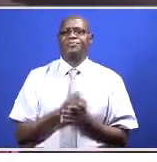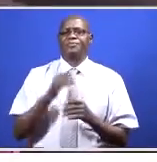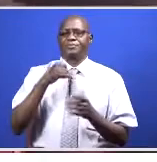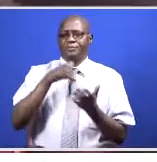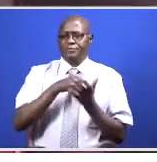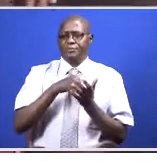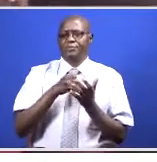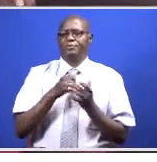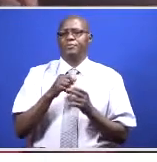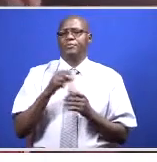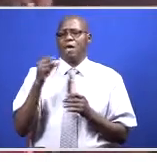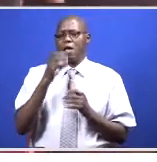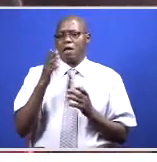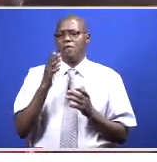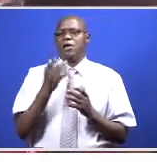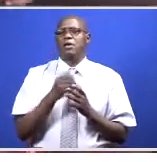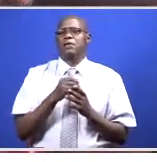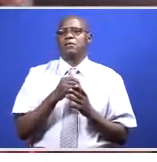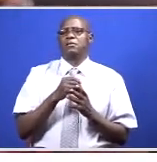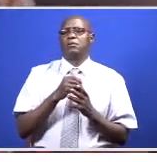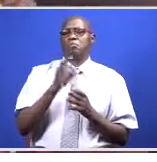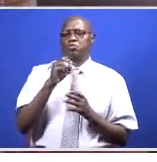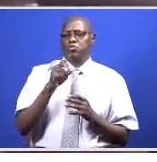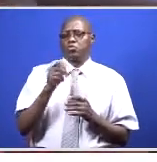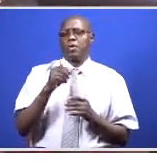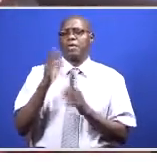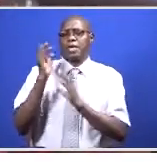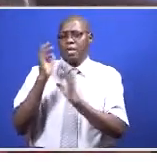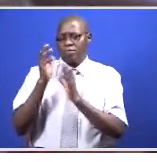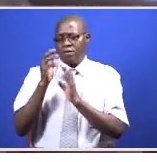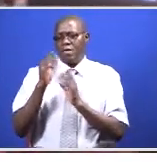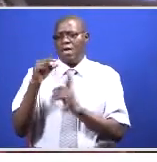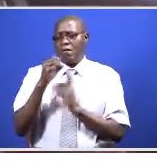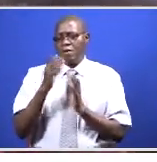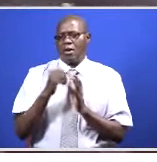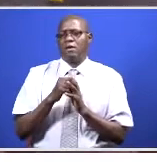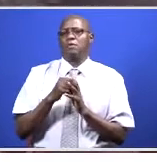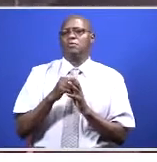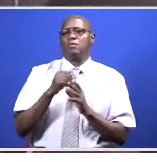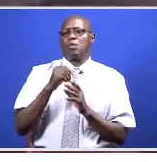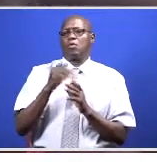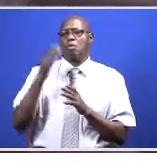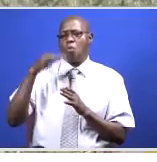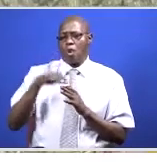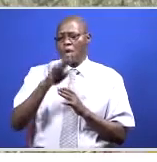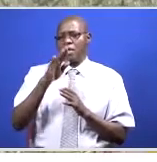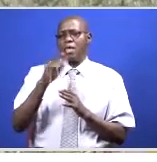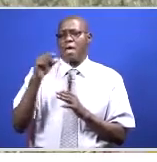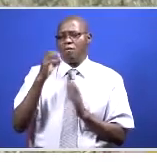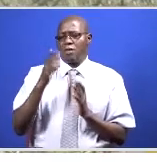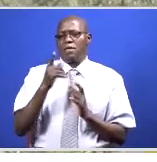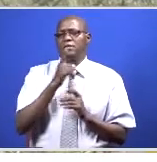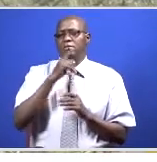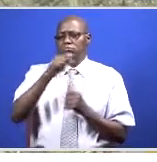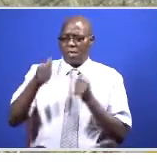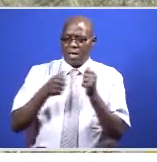Alfred Mutua, Governor Amason Kingi of Kilifi, Governor Salim Vuria of Kwale, all pledged to rally behind Deputy President William